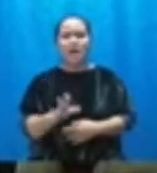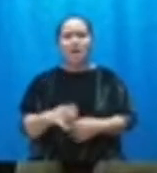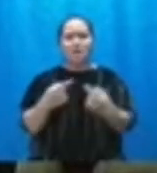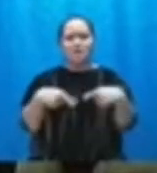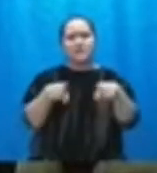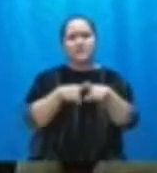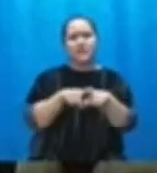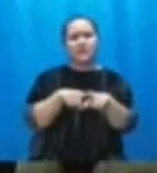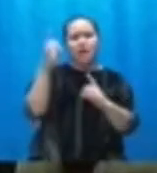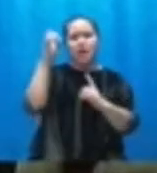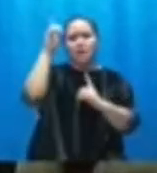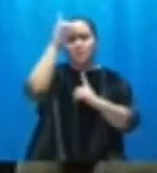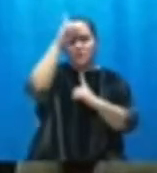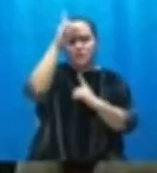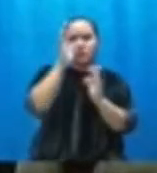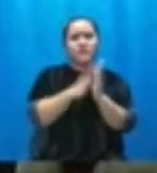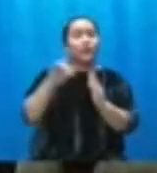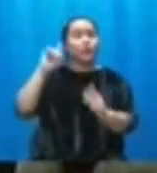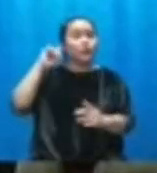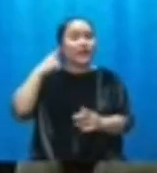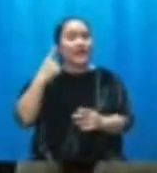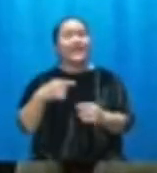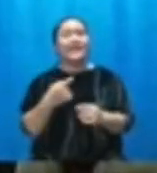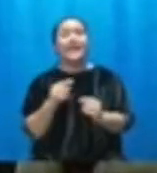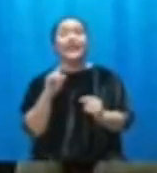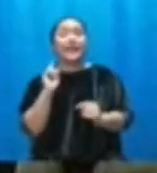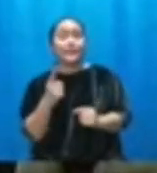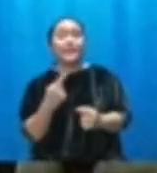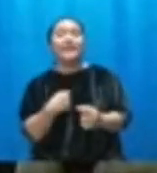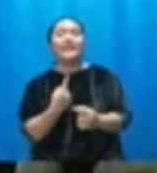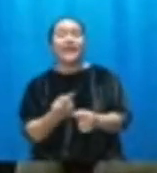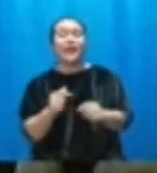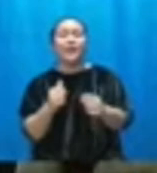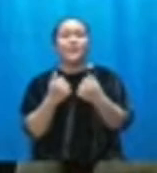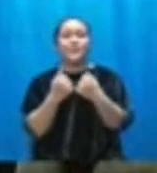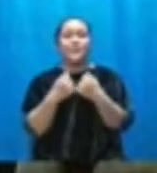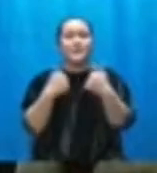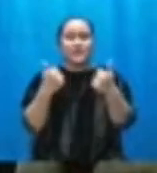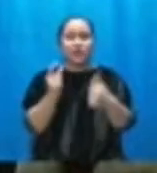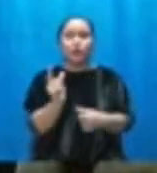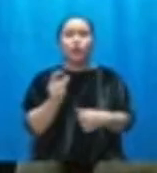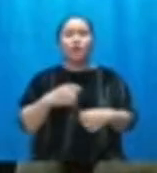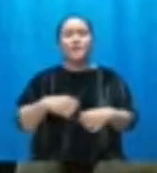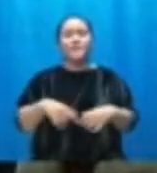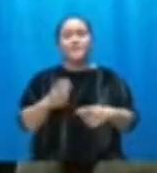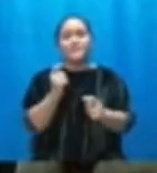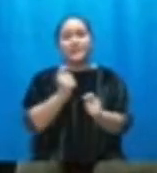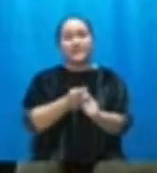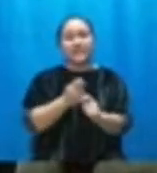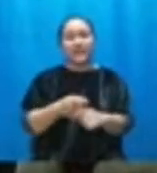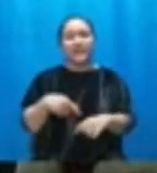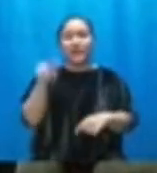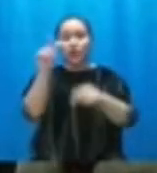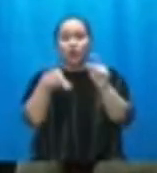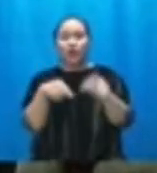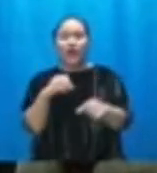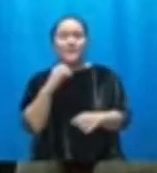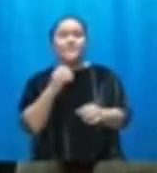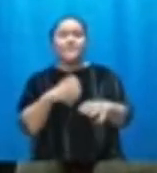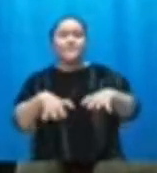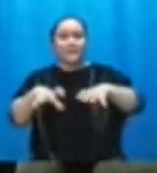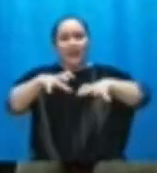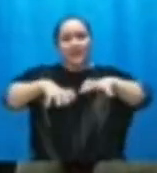pendengar yang baik dan pelaksana Injil Tuhan kita Yesus Kristus yang baik bulan kitab suci suci